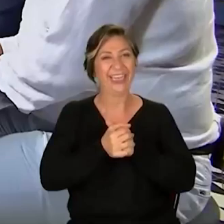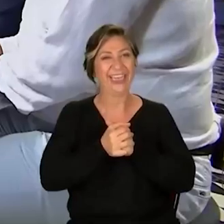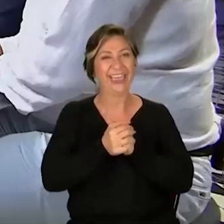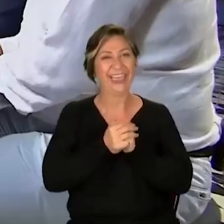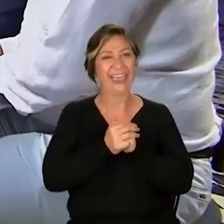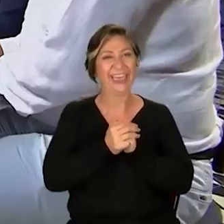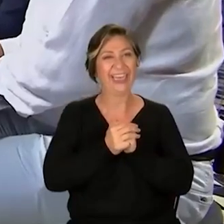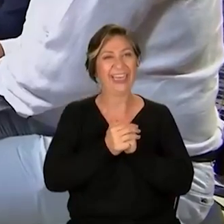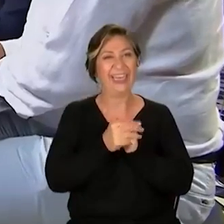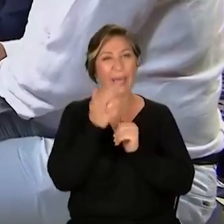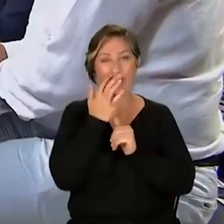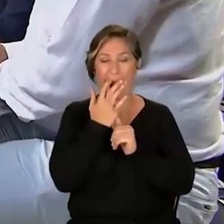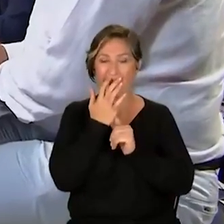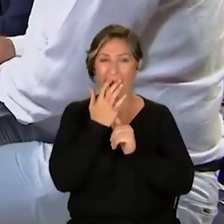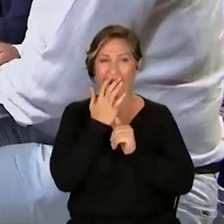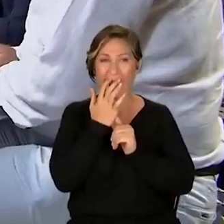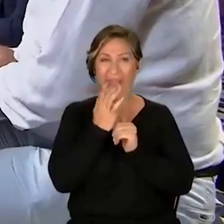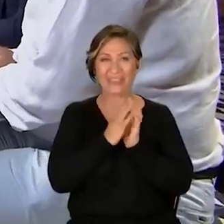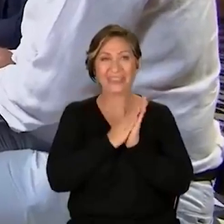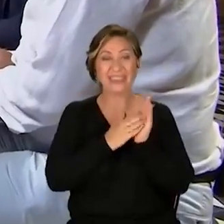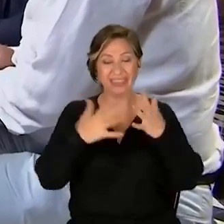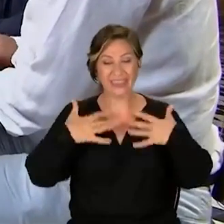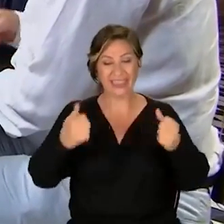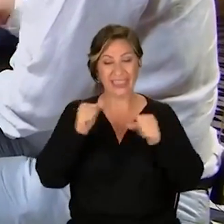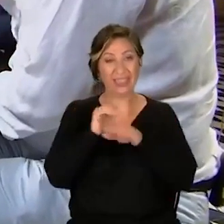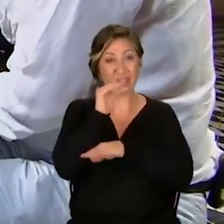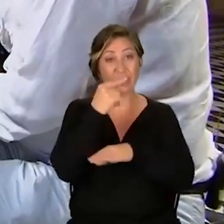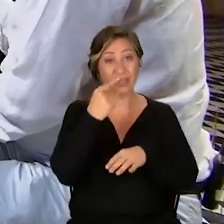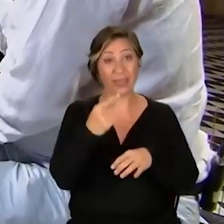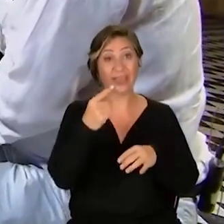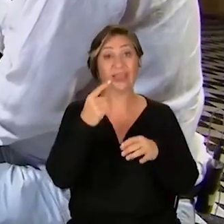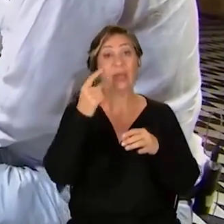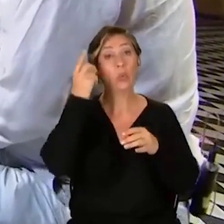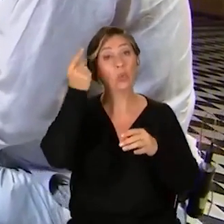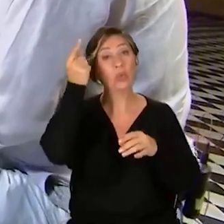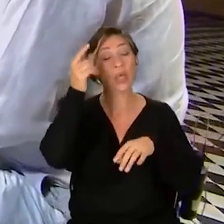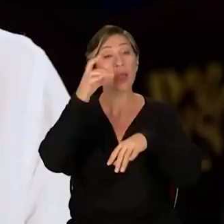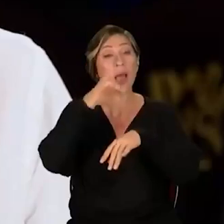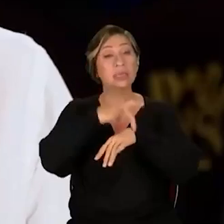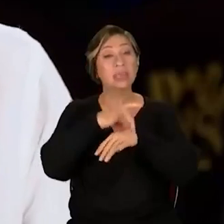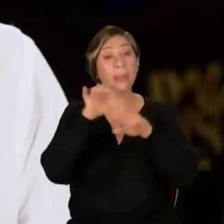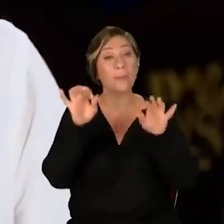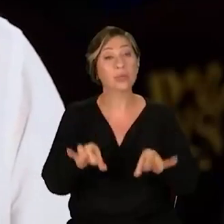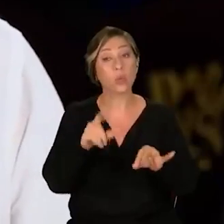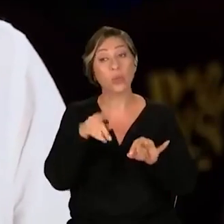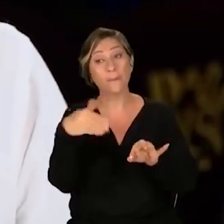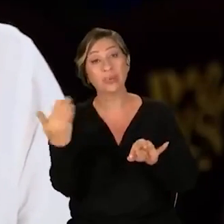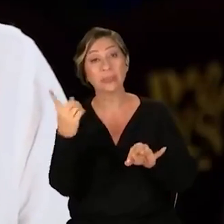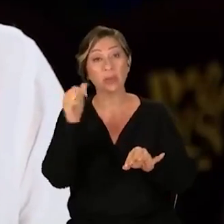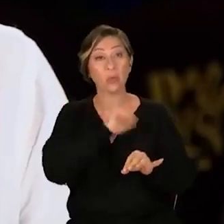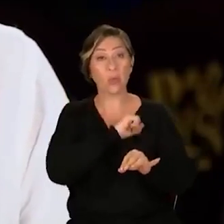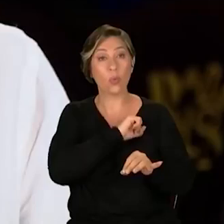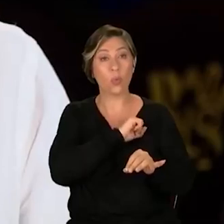konuşmayı... sağlık, pardon. Buyurun hocam. Buyurun. Sağlıklı yaşayacağım derken demans oranları artıyor. O da tabii. Bir başka korku.